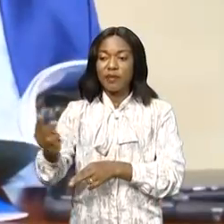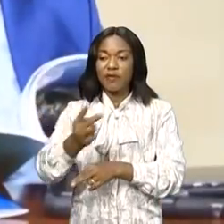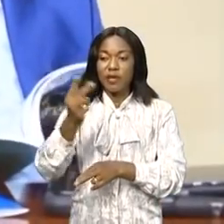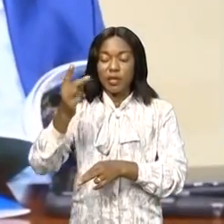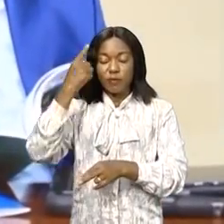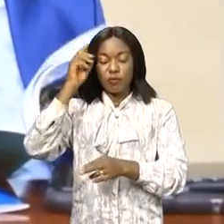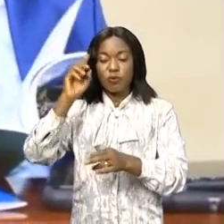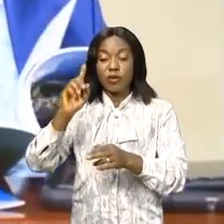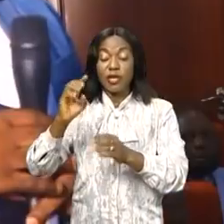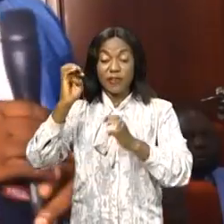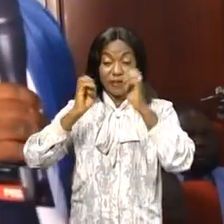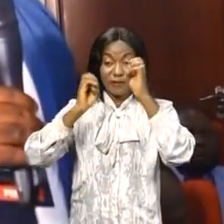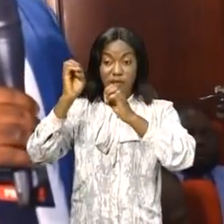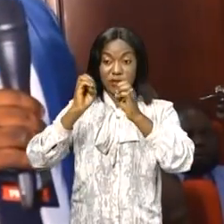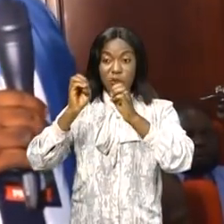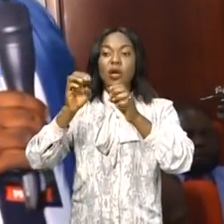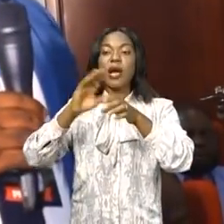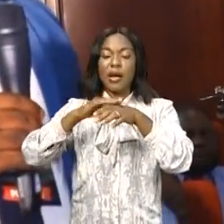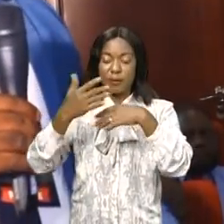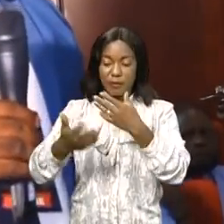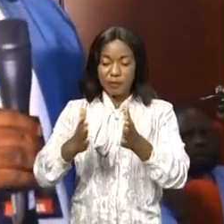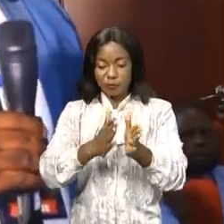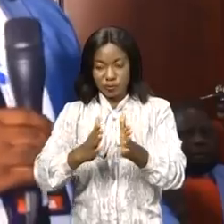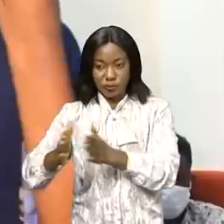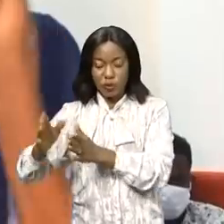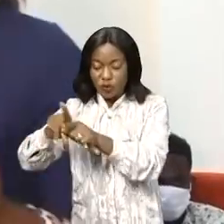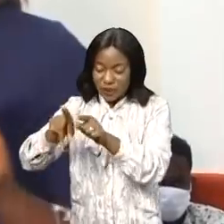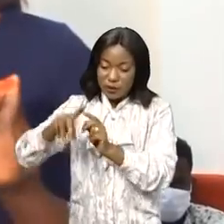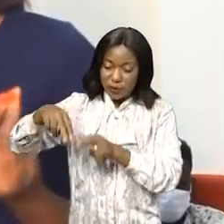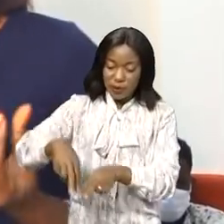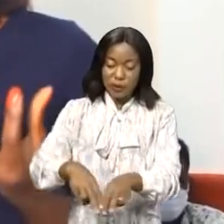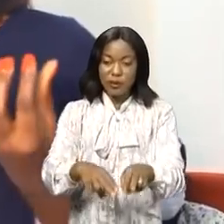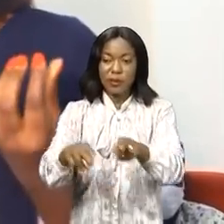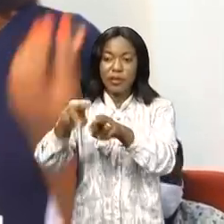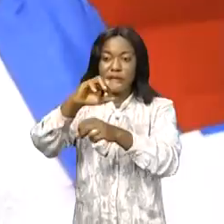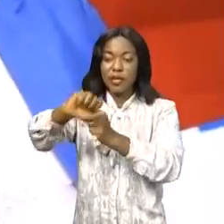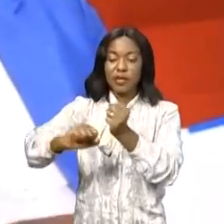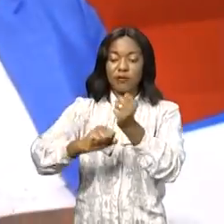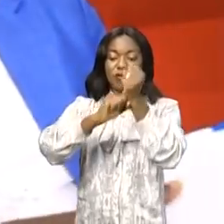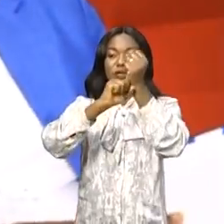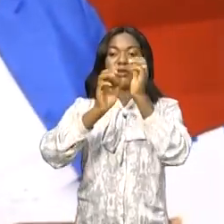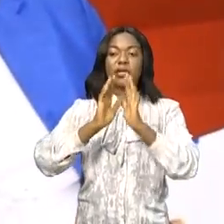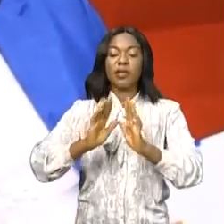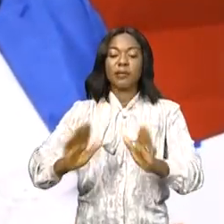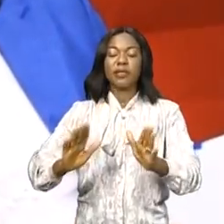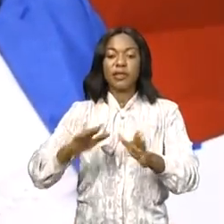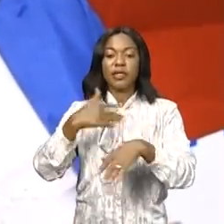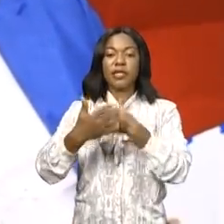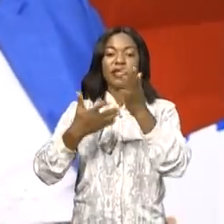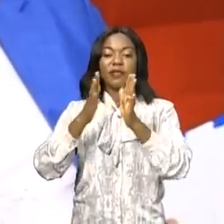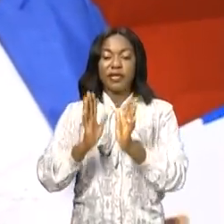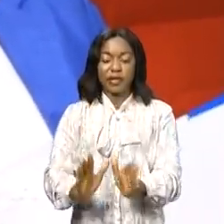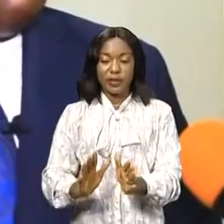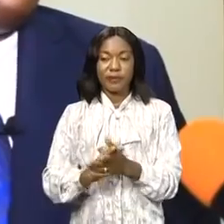évaluation suivie de perspectives avec un plan stratégique. sans oublier le renforcement des capacités du personnel. En 2020,